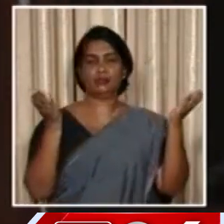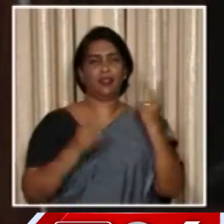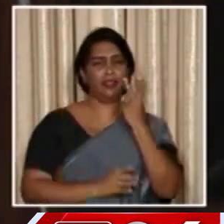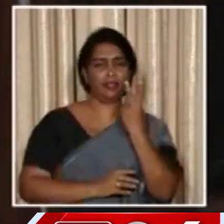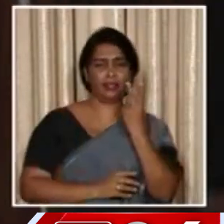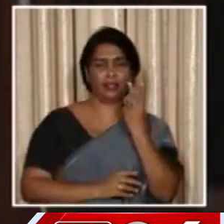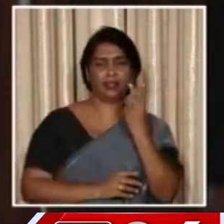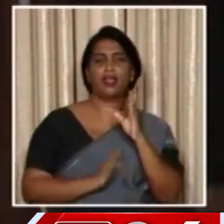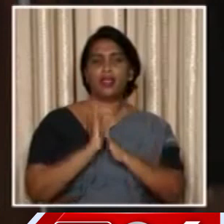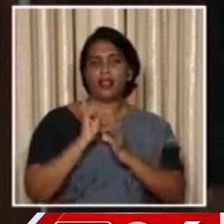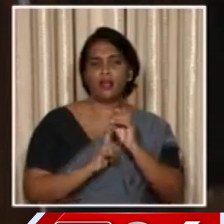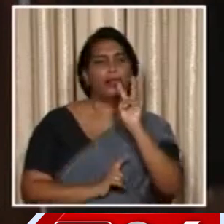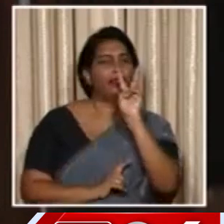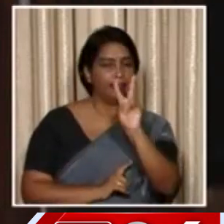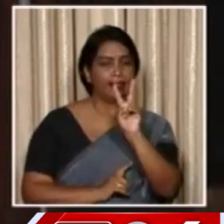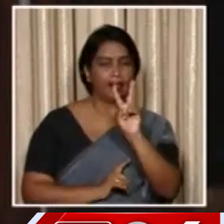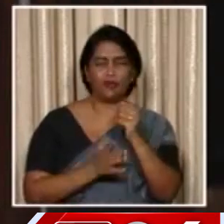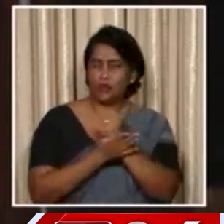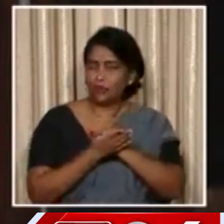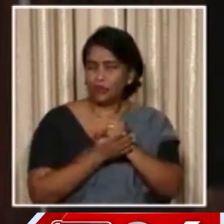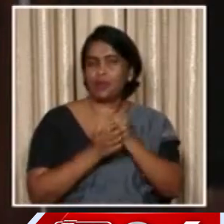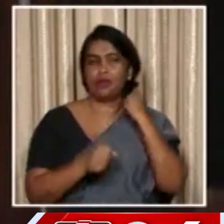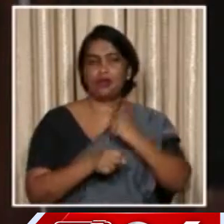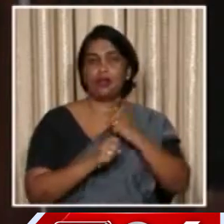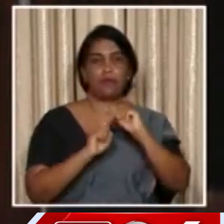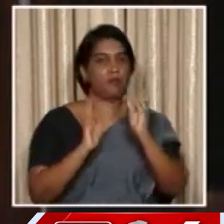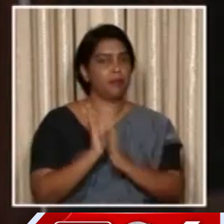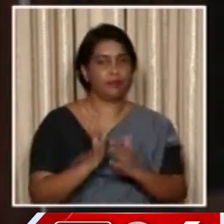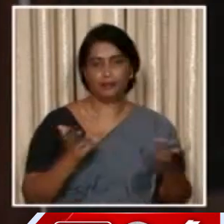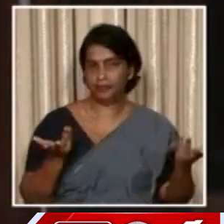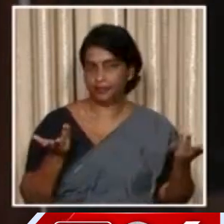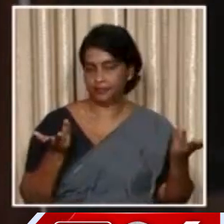किन्नो मंत्रुर देने किन्नो मुलु आंडुपाक्षेटम अगमेत्तुमाने